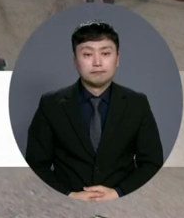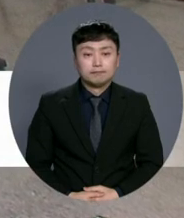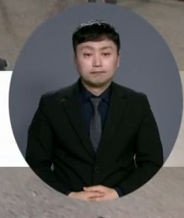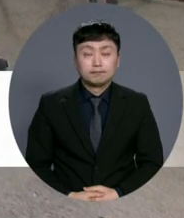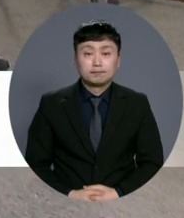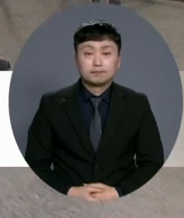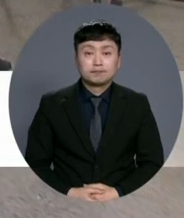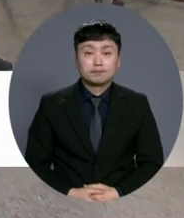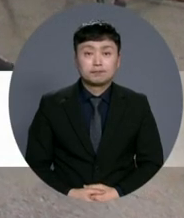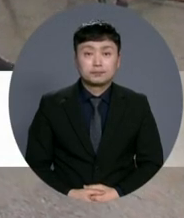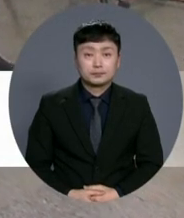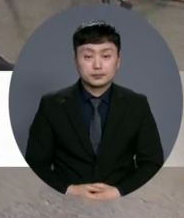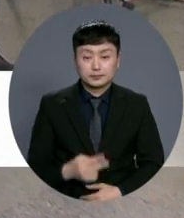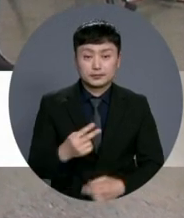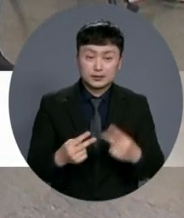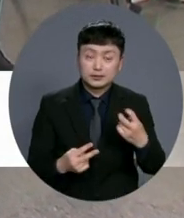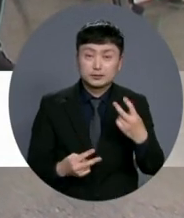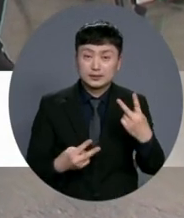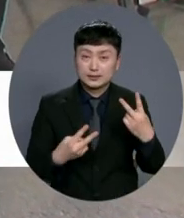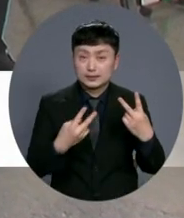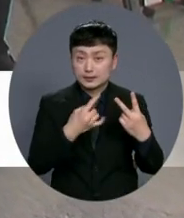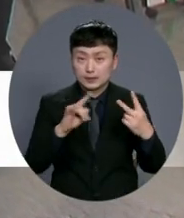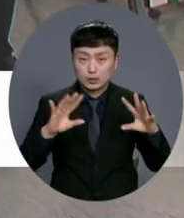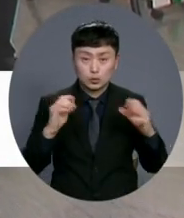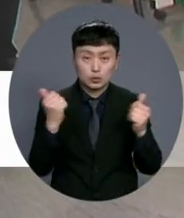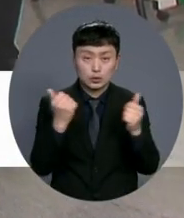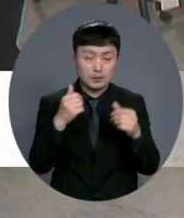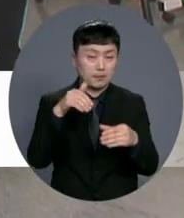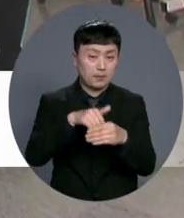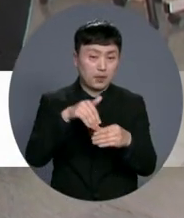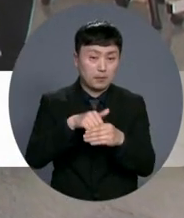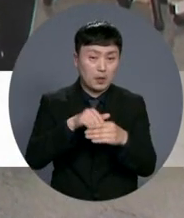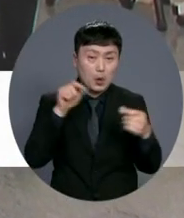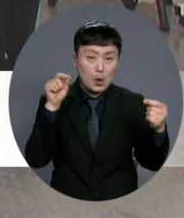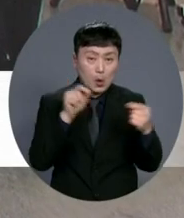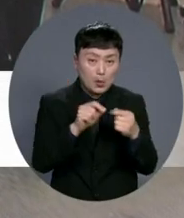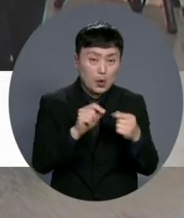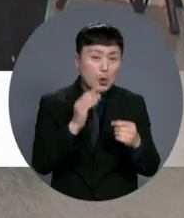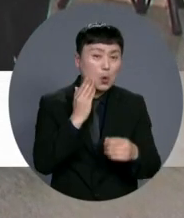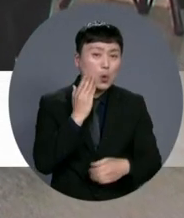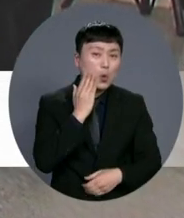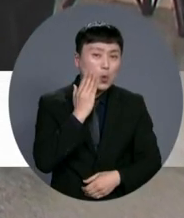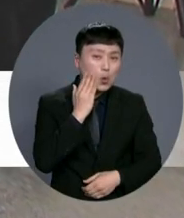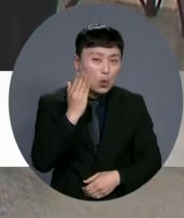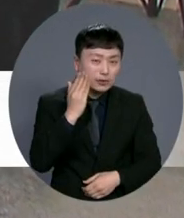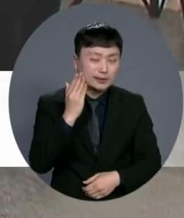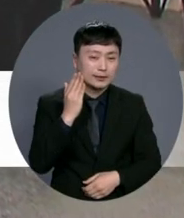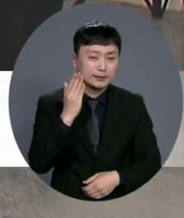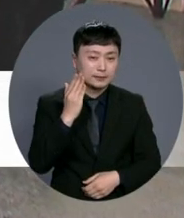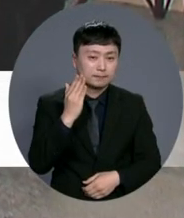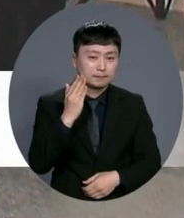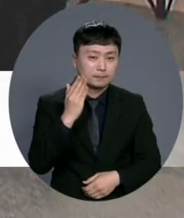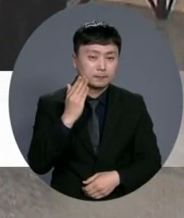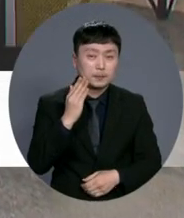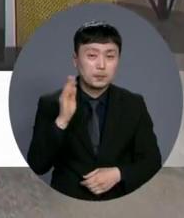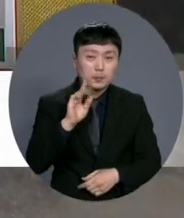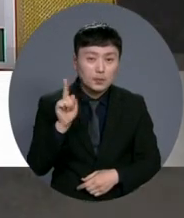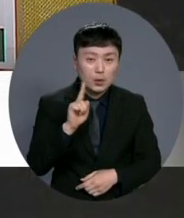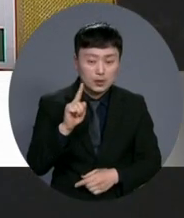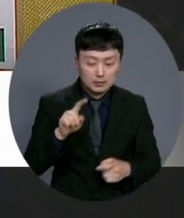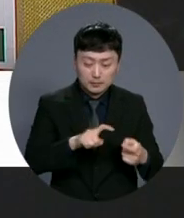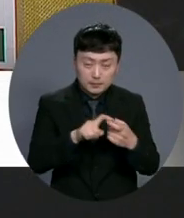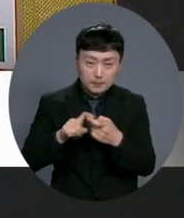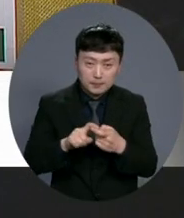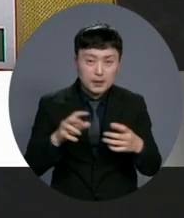다음 소식입니다. 제22대 국회의원 선거를 앞두고 녹색당과 정의당이 가치 중심의 연합을 이룬 녹색정의당이 대구를